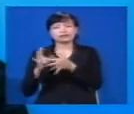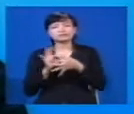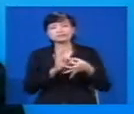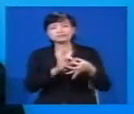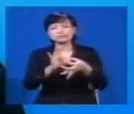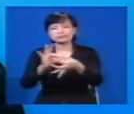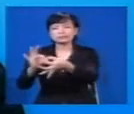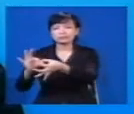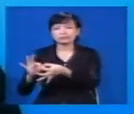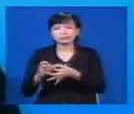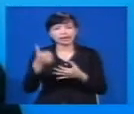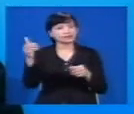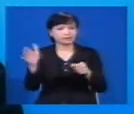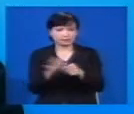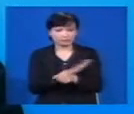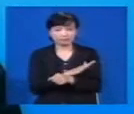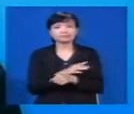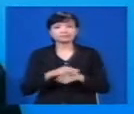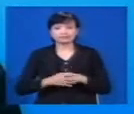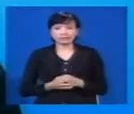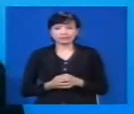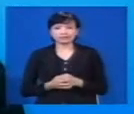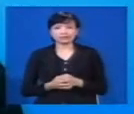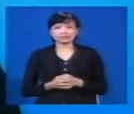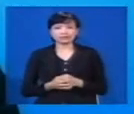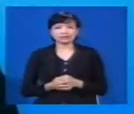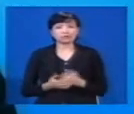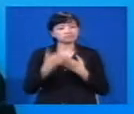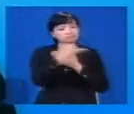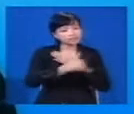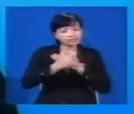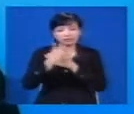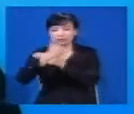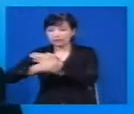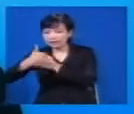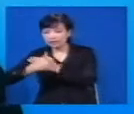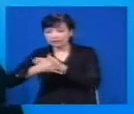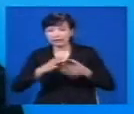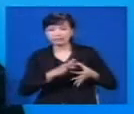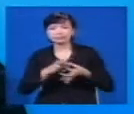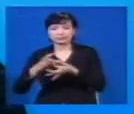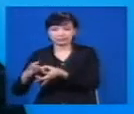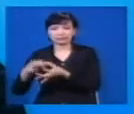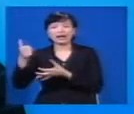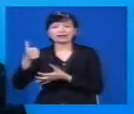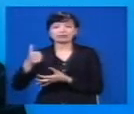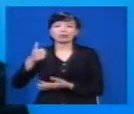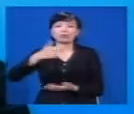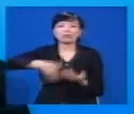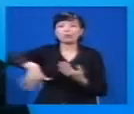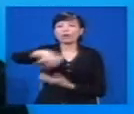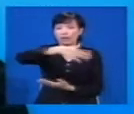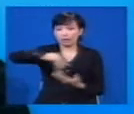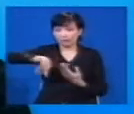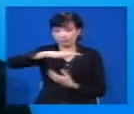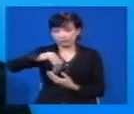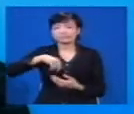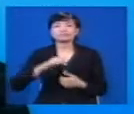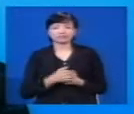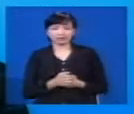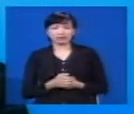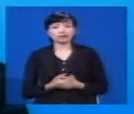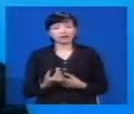งกันมากขึ้นการต่อเชื่อมของแต่ละประเทศด้วยอันนี้ก็เป็นเรื่องของกายภาพแต่ขณะเดียวกันก็มองว่าสิ่งที่เรามอง